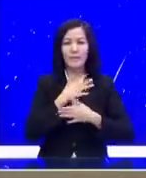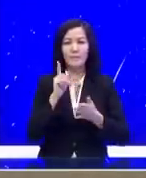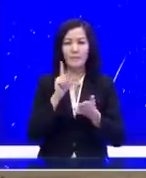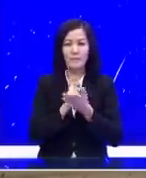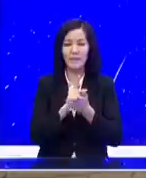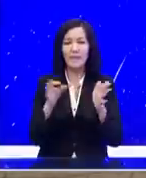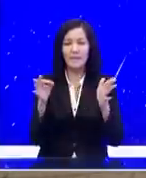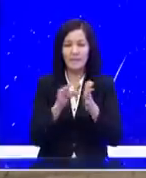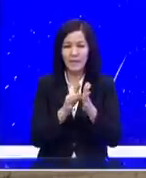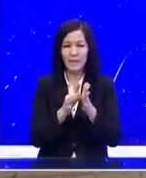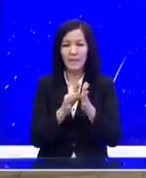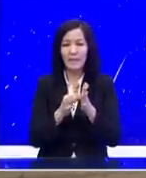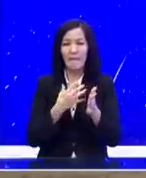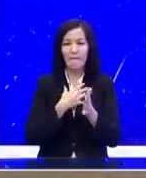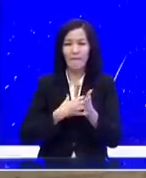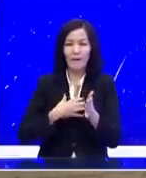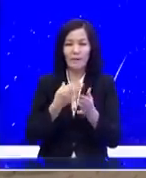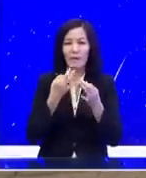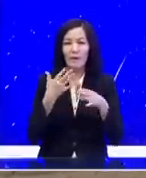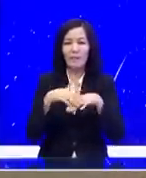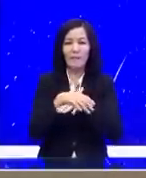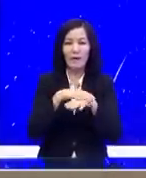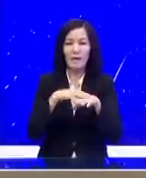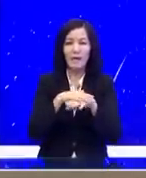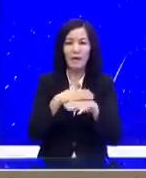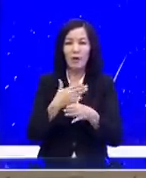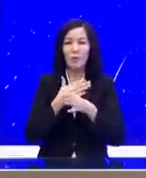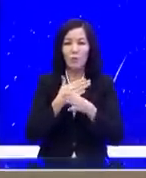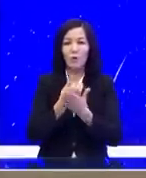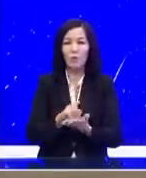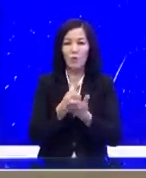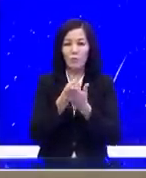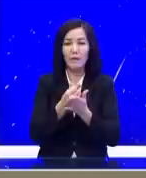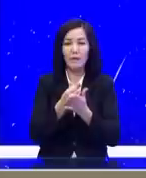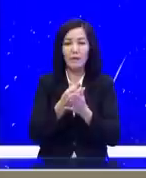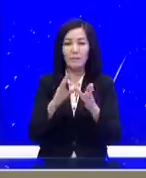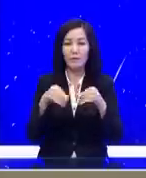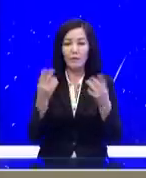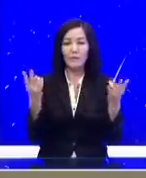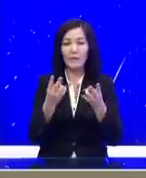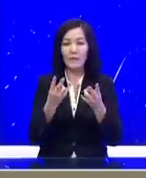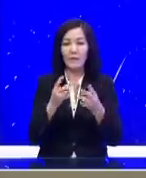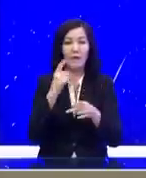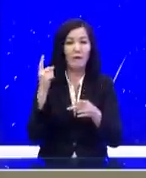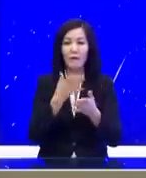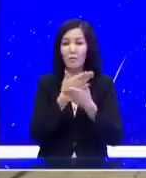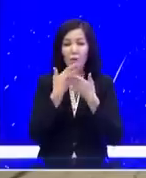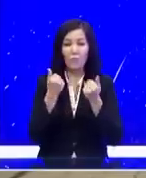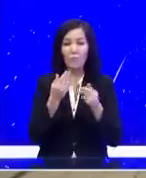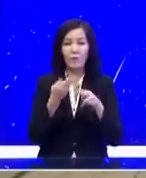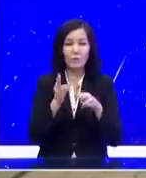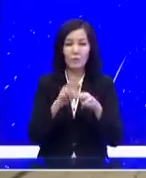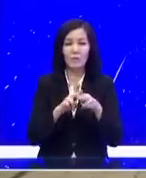тұрған мақсатымыз қарапайым халыққа қолдау көрсету. Халықсыз ешқандай экономика болмайды.